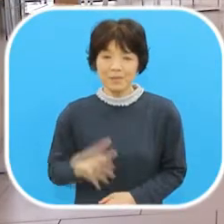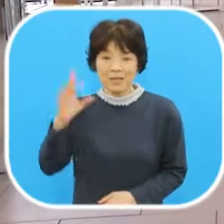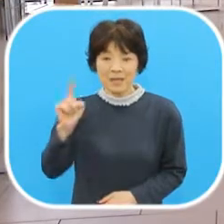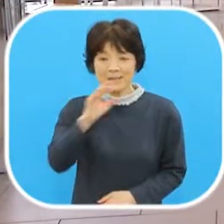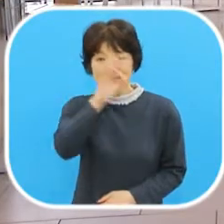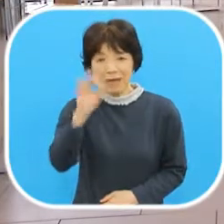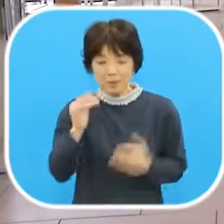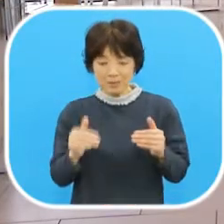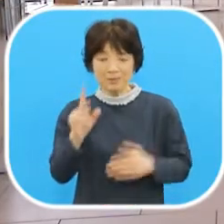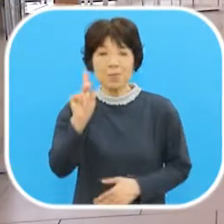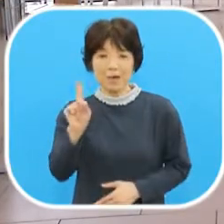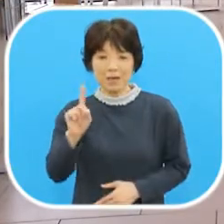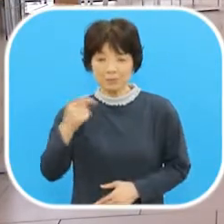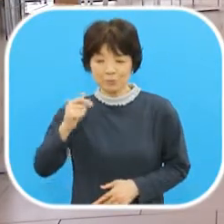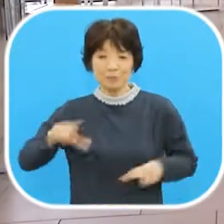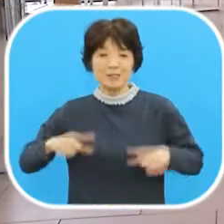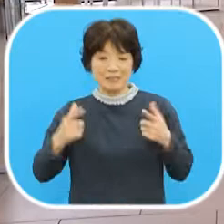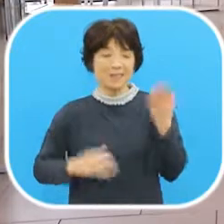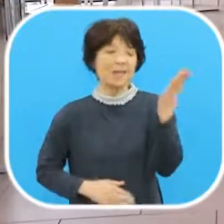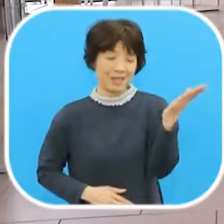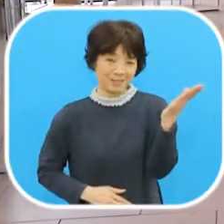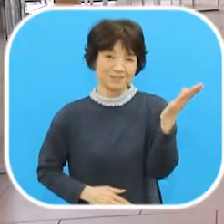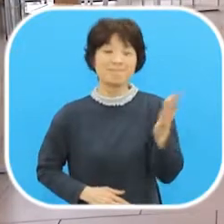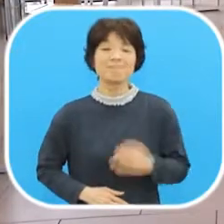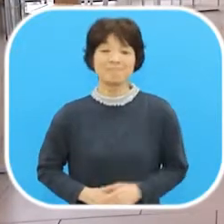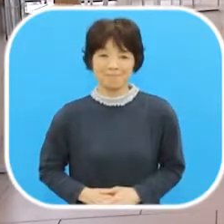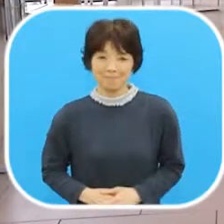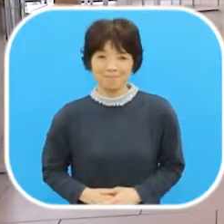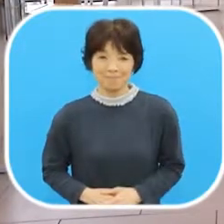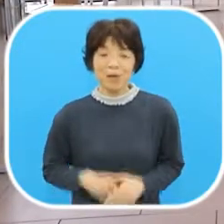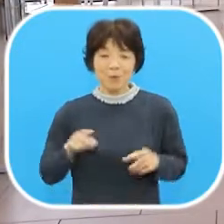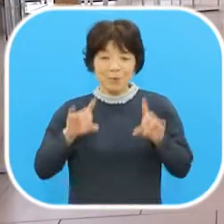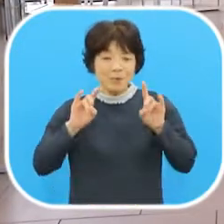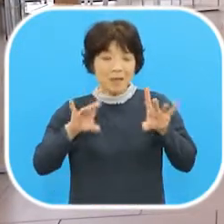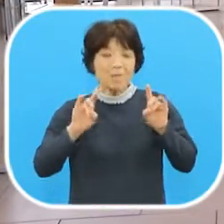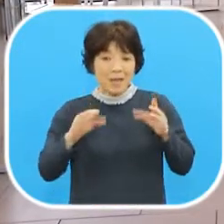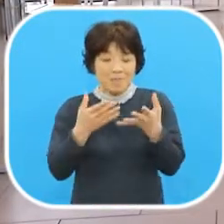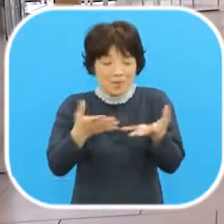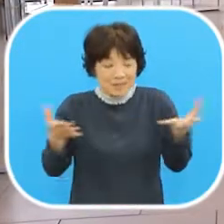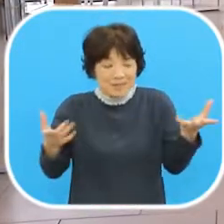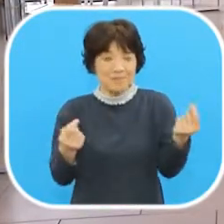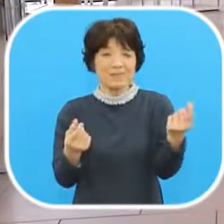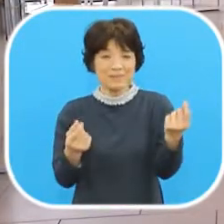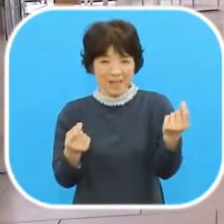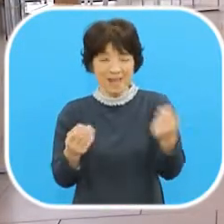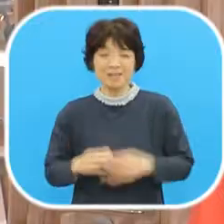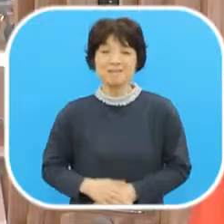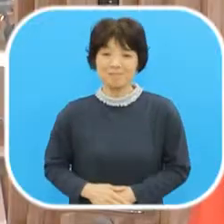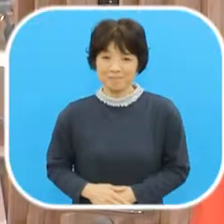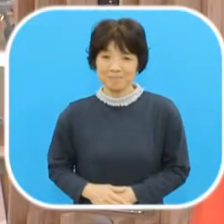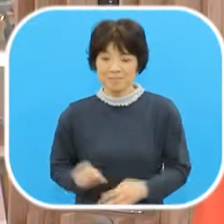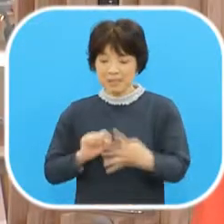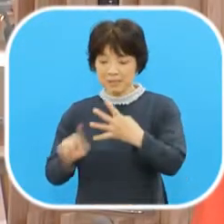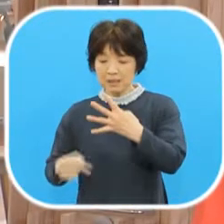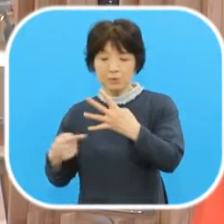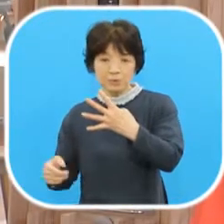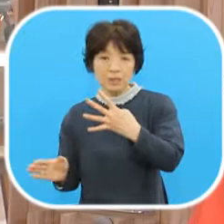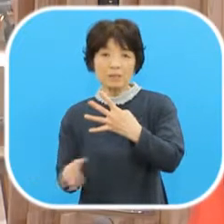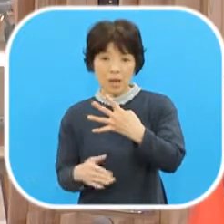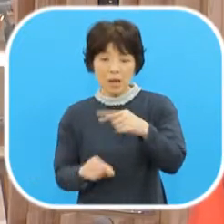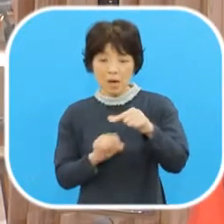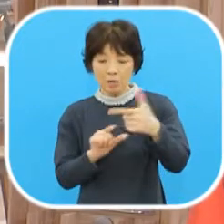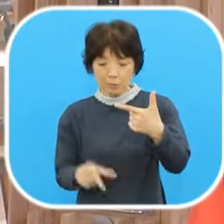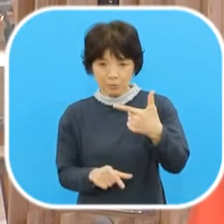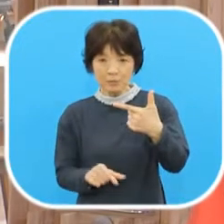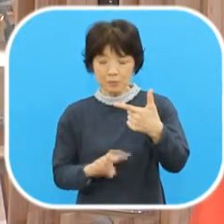県観光振興課の鈴木博之さんです。春の大型キャンペーン盛り上がっていますね。 はい、4月の1日から